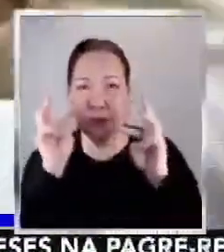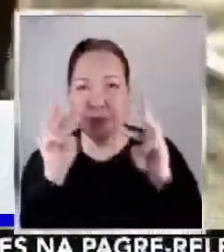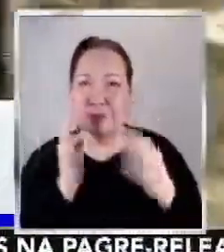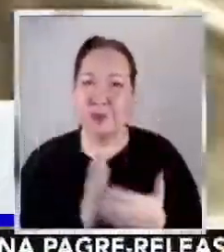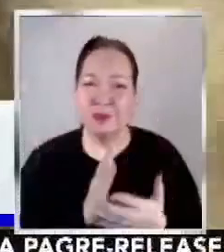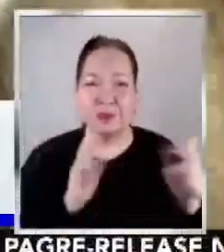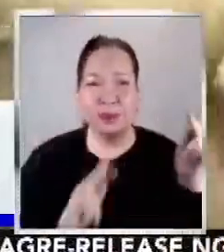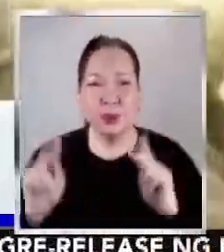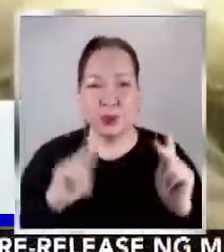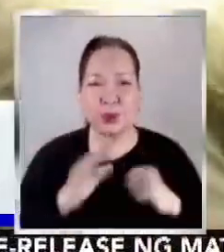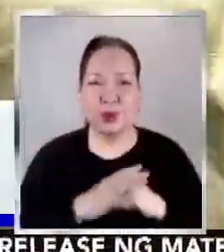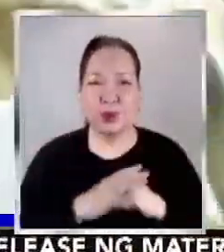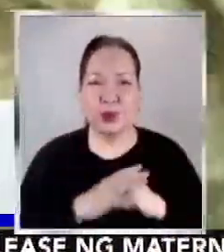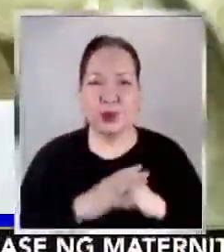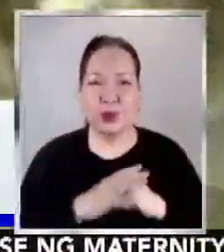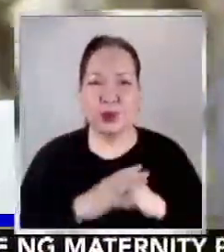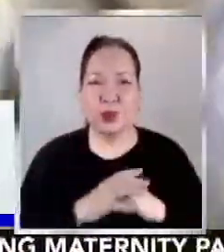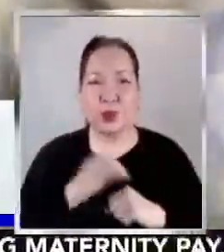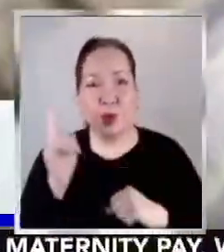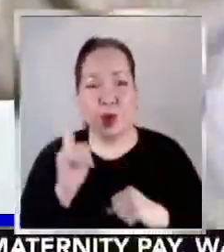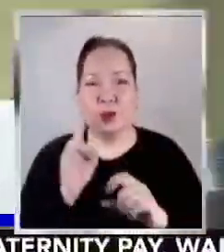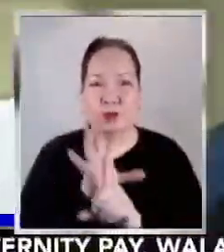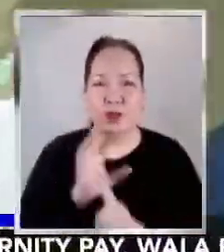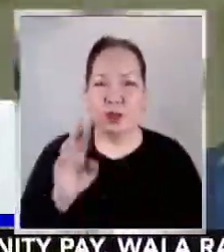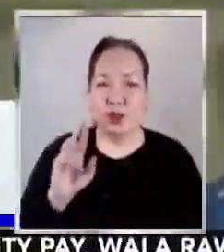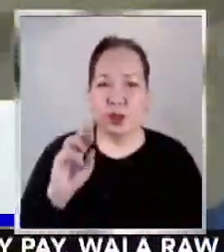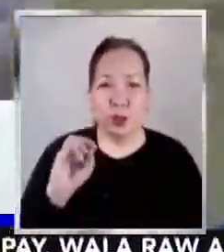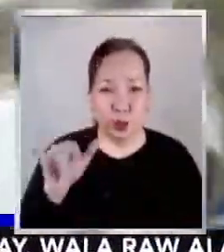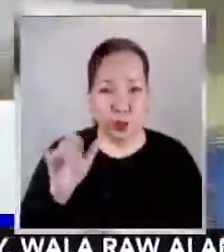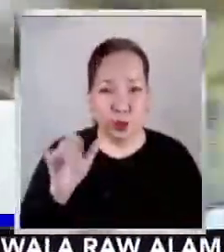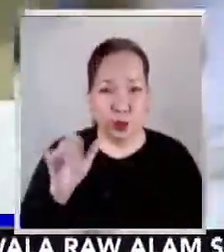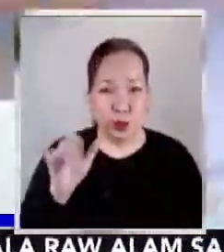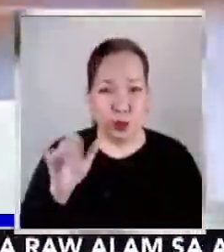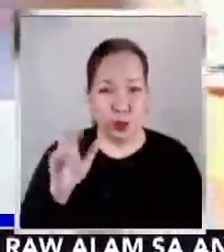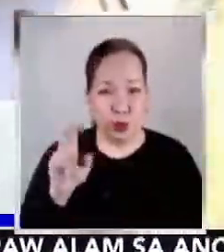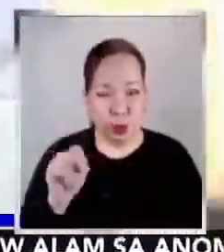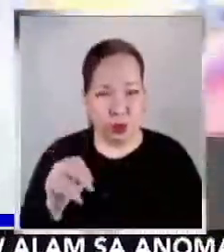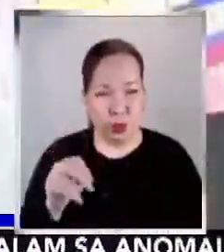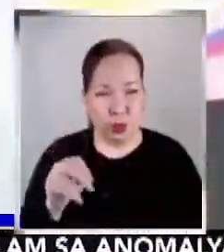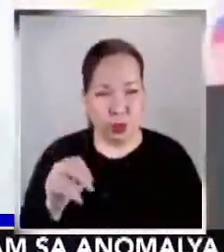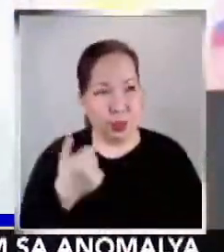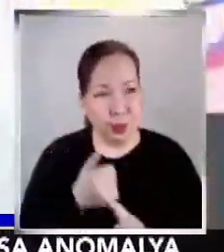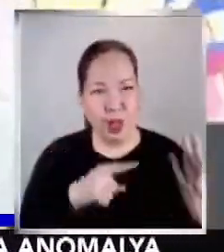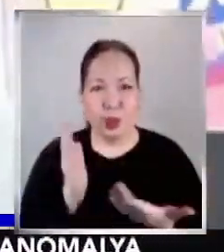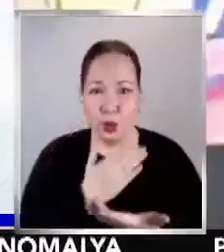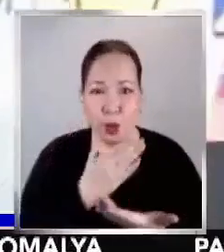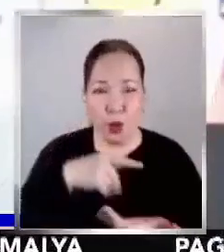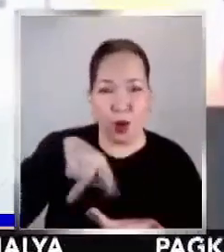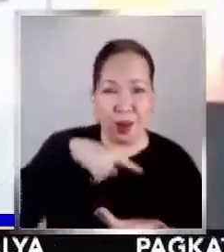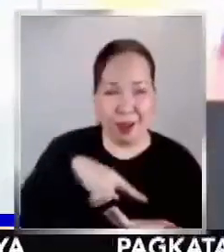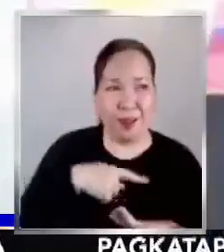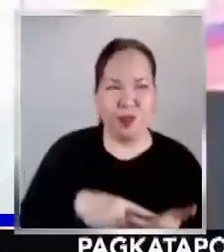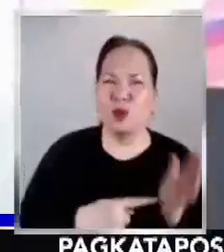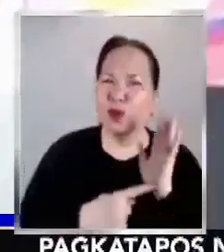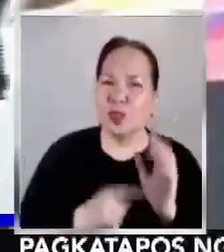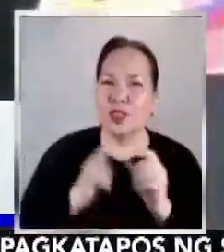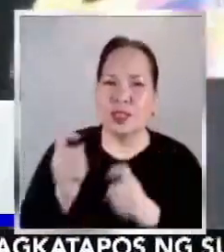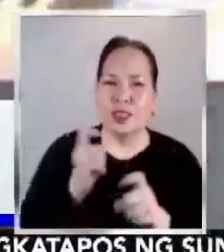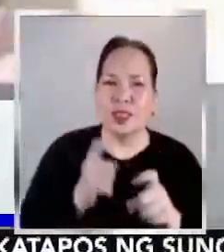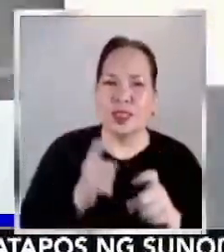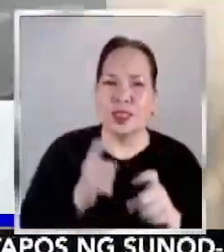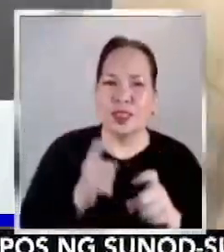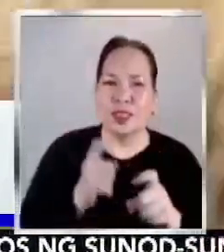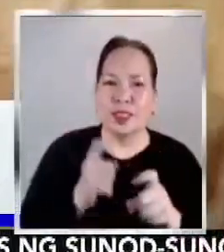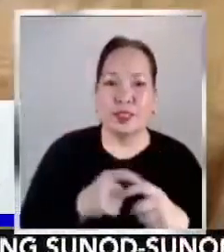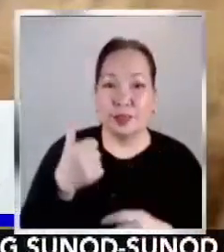Si Kapuso heartthrob Rojun Cruz nag-song and dance number pa. Special treat raw niya ito para sa kanyang 10th year sa Kapuso